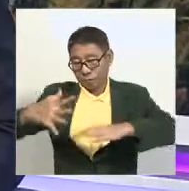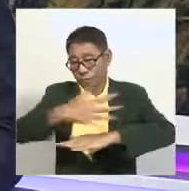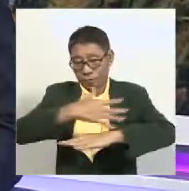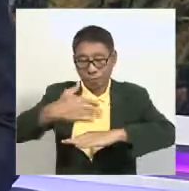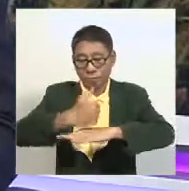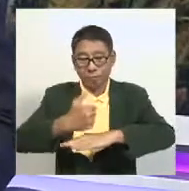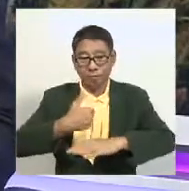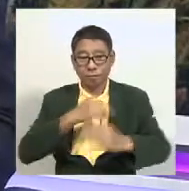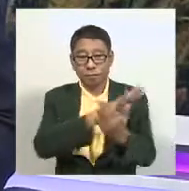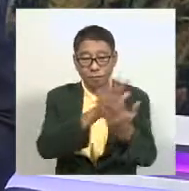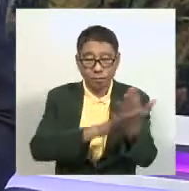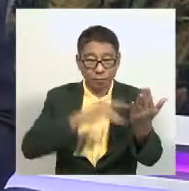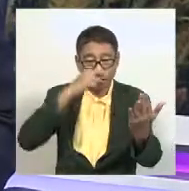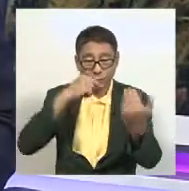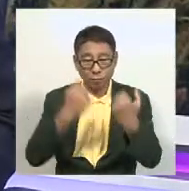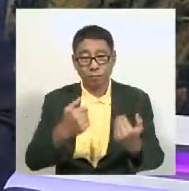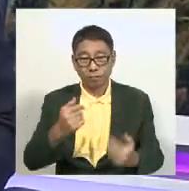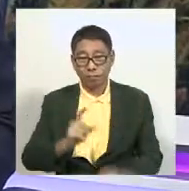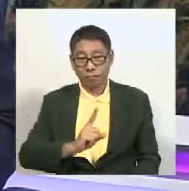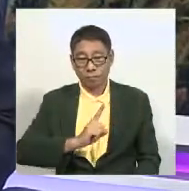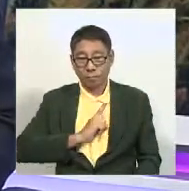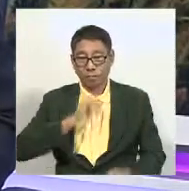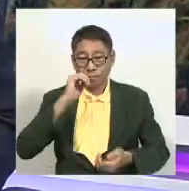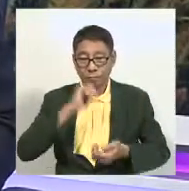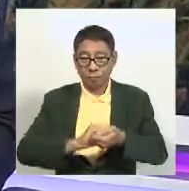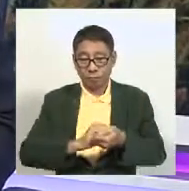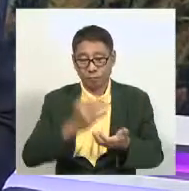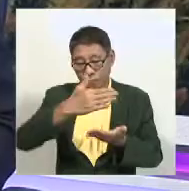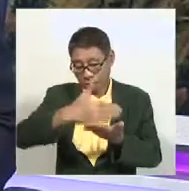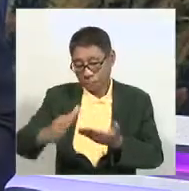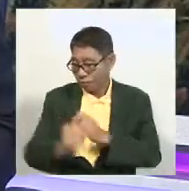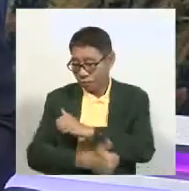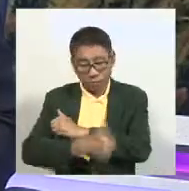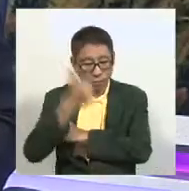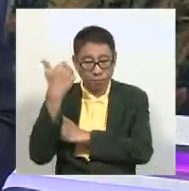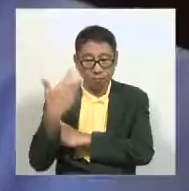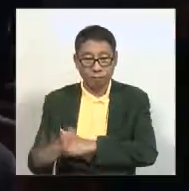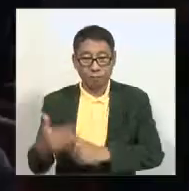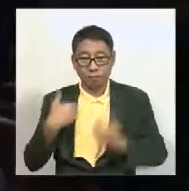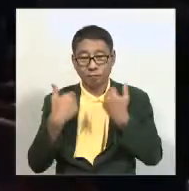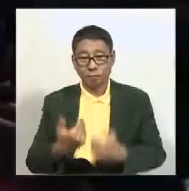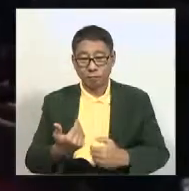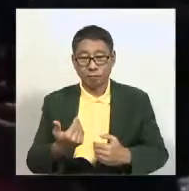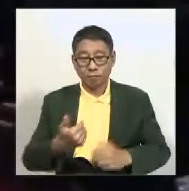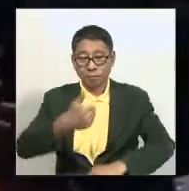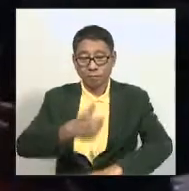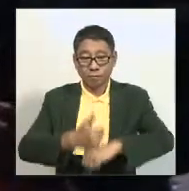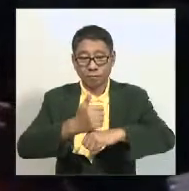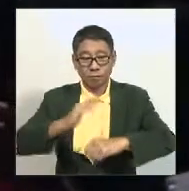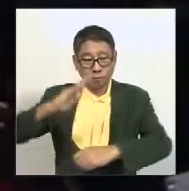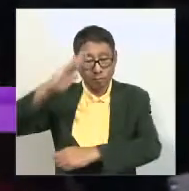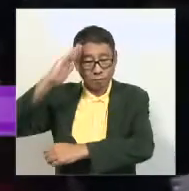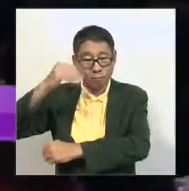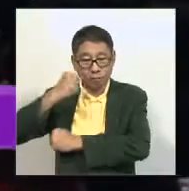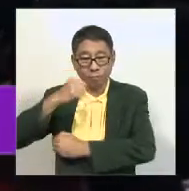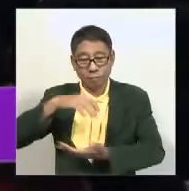และย้ำครับประเทศไทยเป็นราชอาณาจักรอันเป็นหนึ่งเดียวจะแบ่งแยกไม่ได้นะครับพลเอกอภิรัตคงสมพงศ์ผู้บัญชาการทหารบ